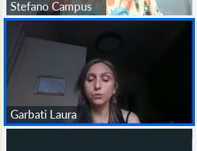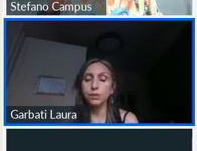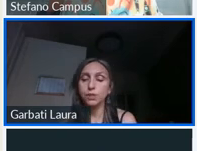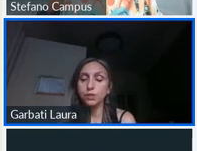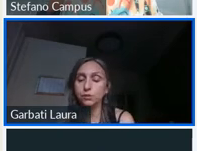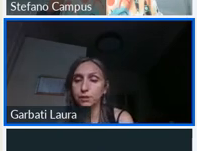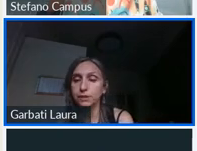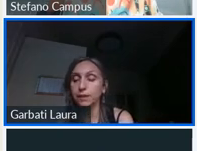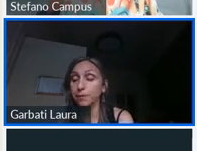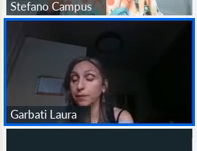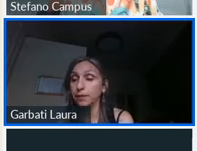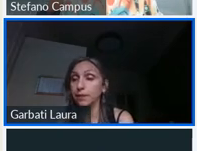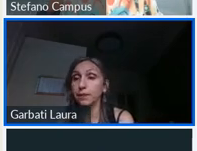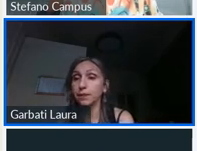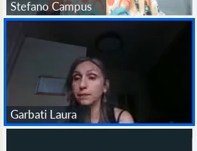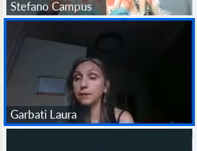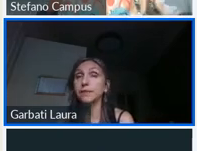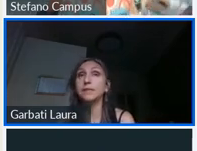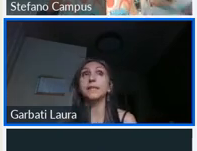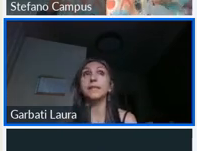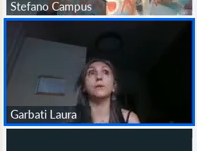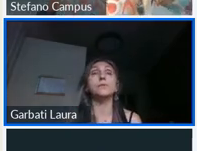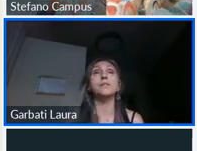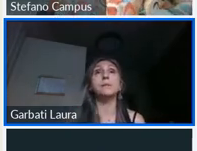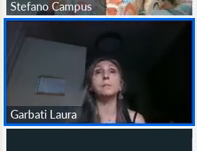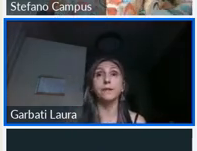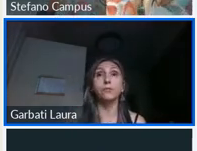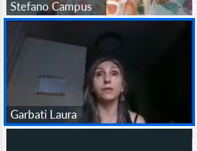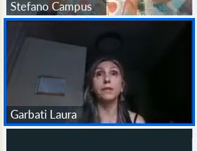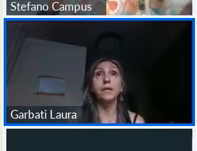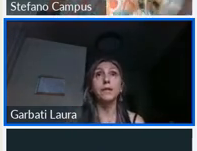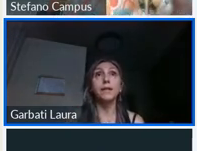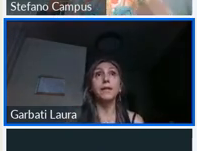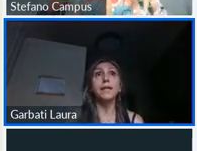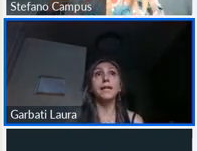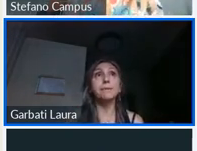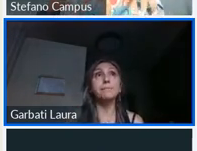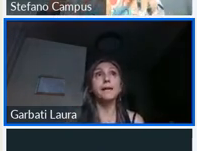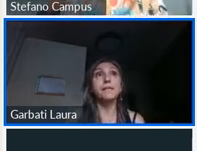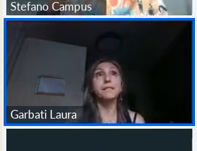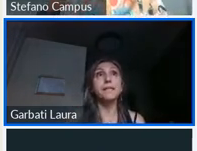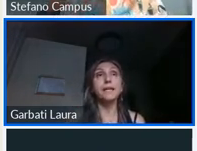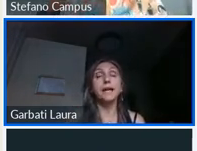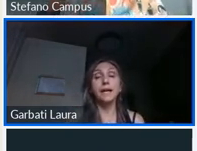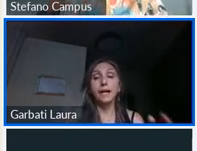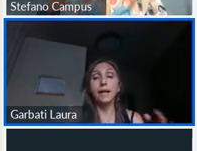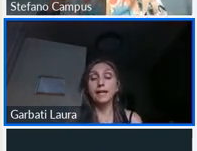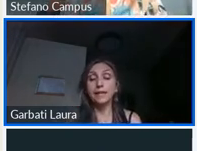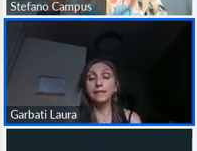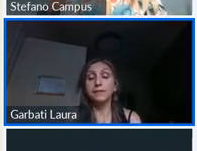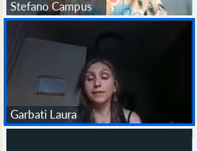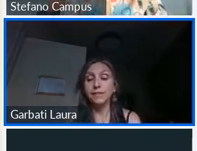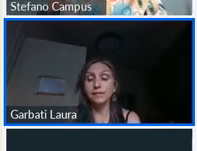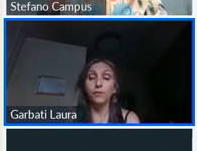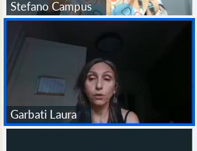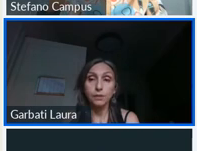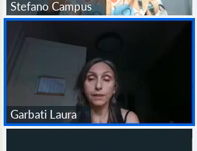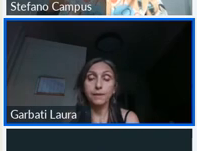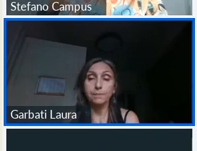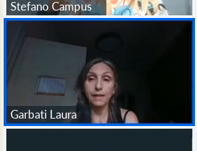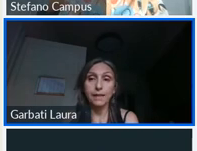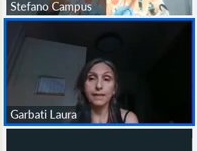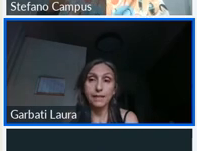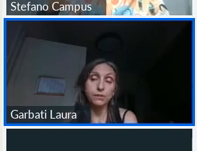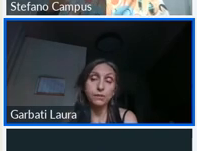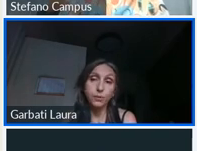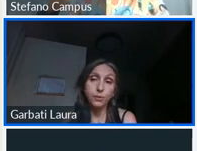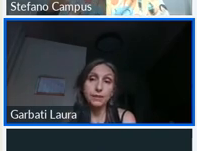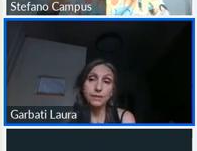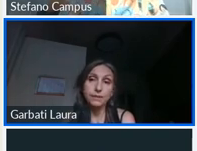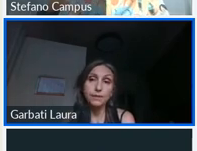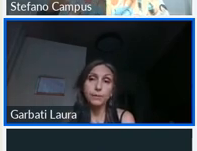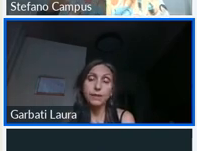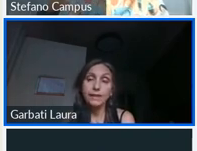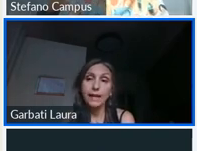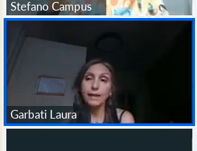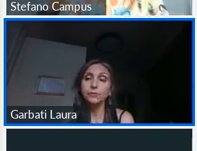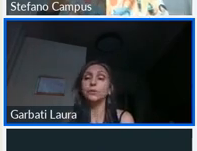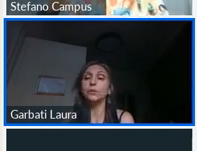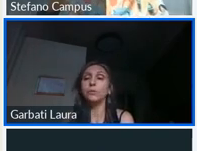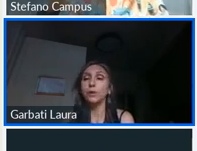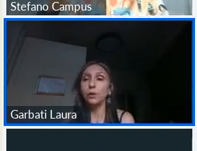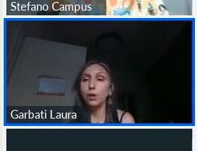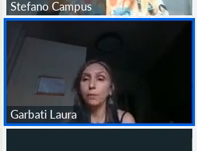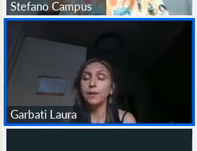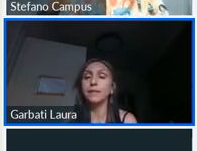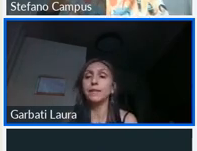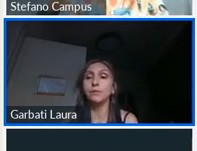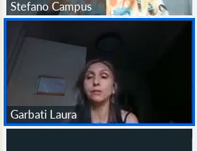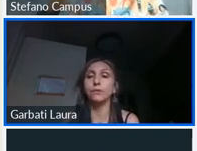oggetti su cui insistono determinati diritti ed essere consapevoli che in base alle attività svolte per la creazione di quel